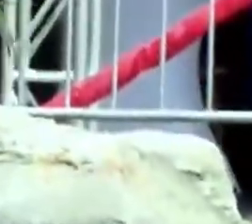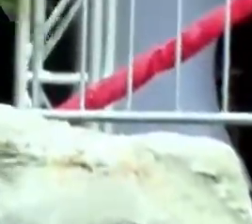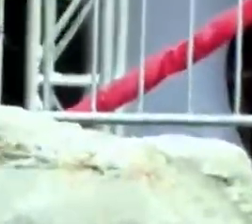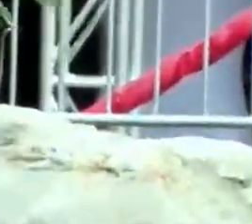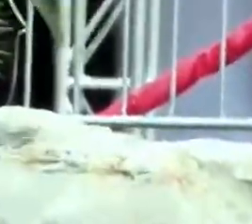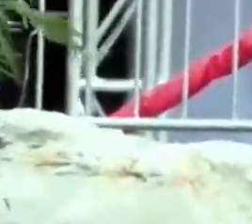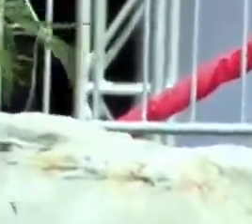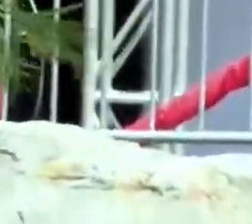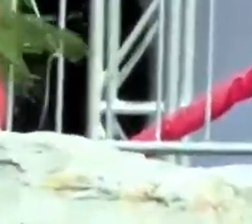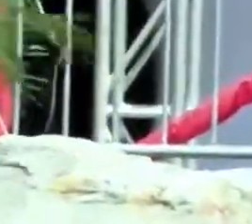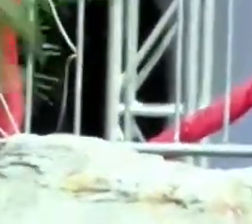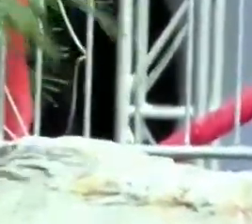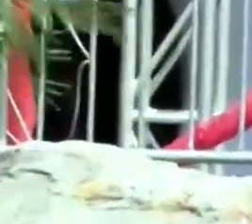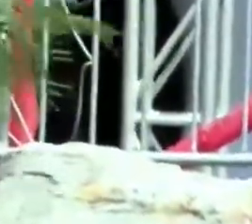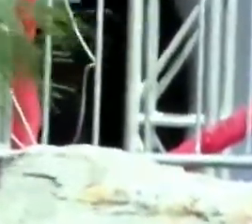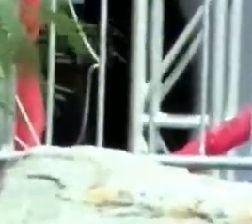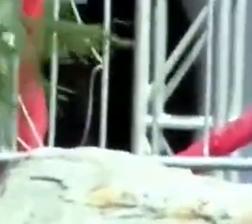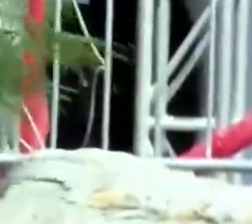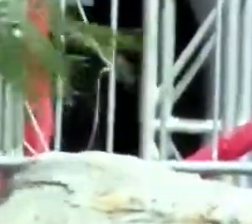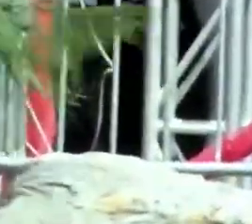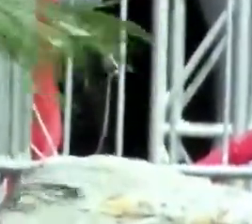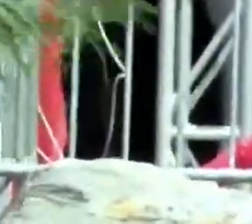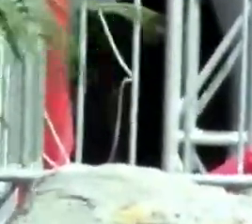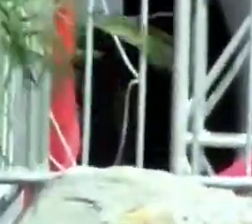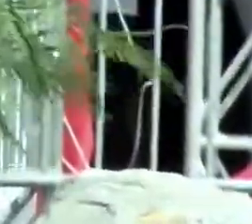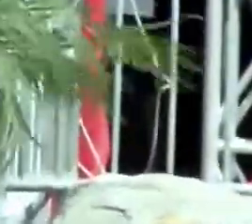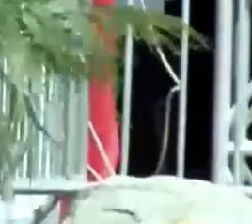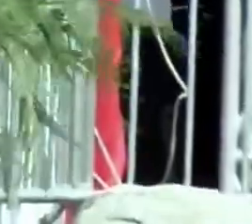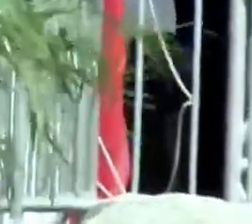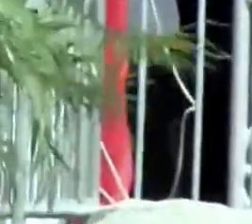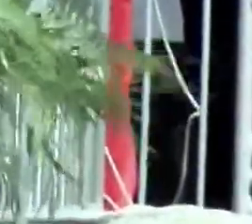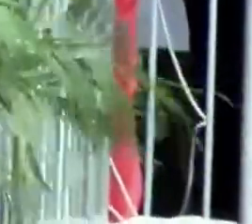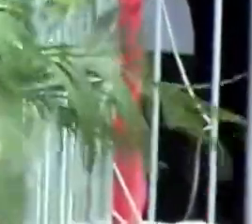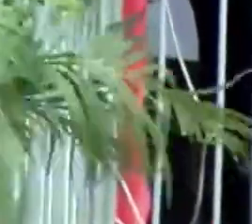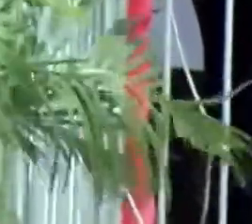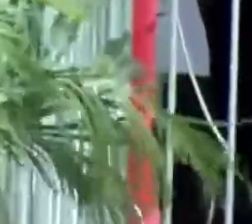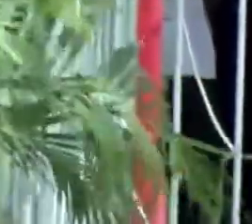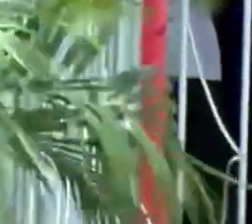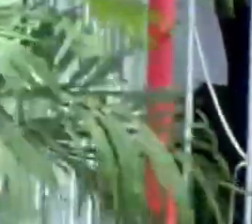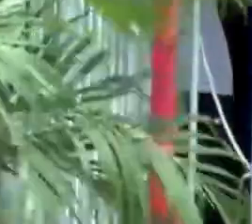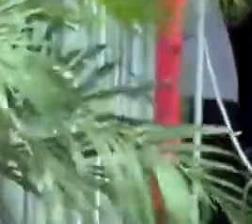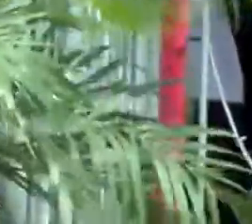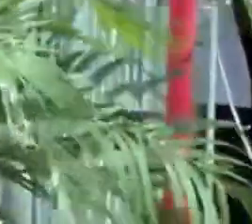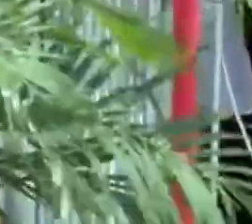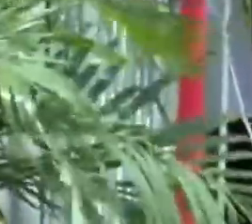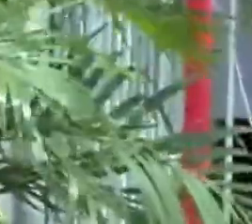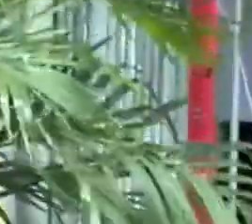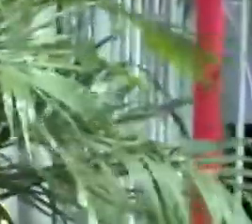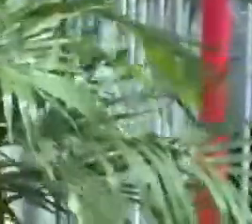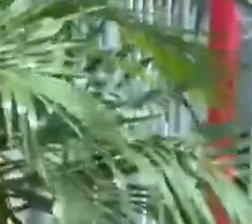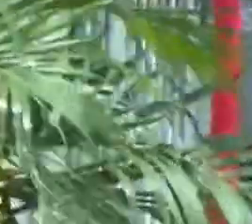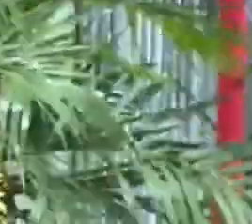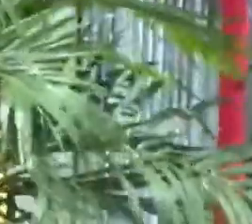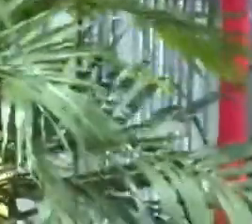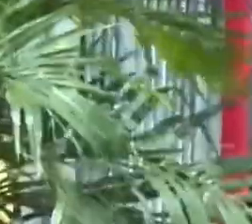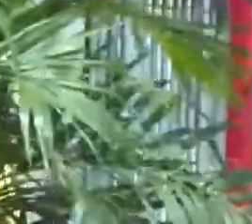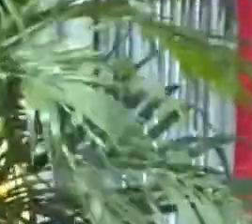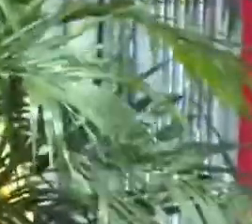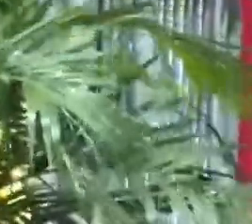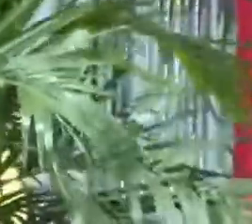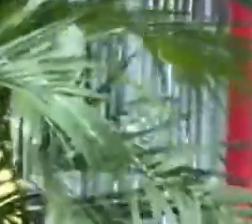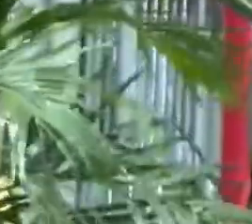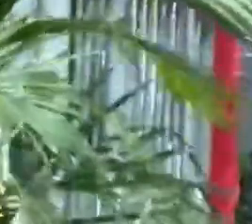straks zal kunnen volgen live via de nationale zender. Zij het met andere verslaggeving die wordt overgenomen door de